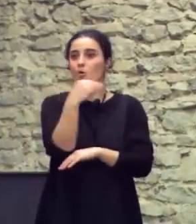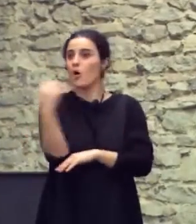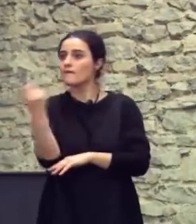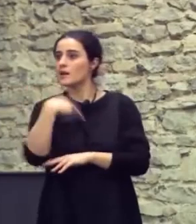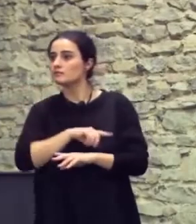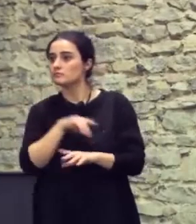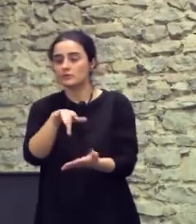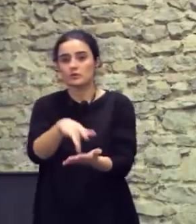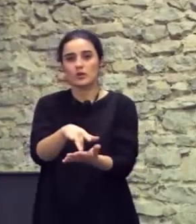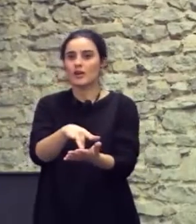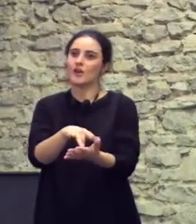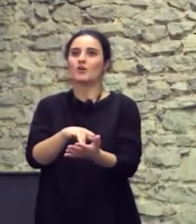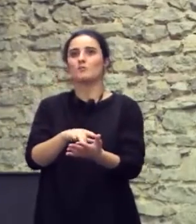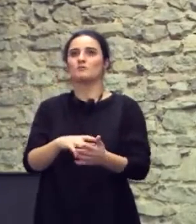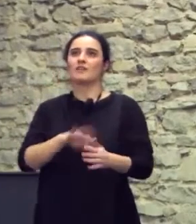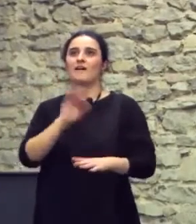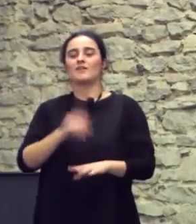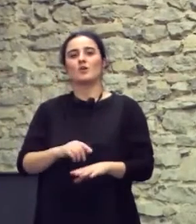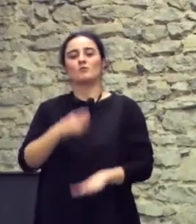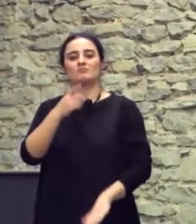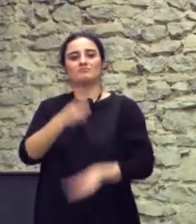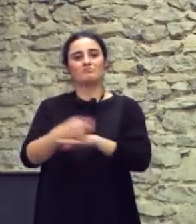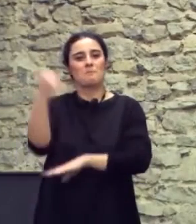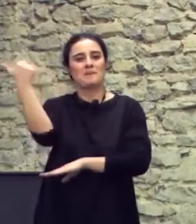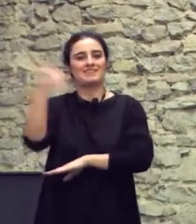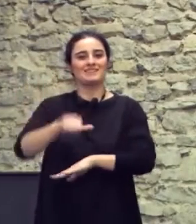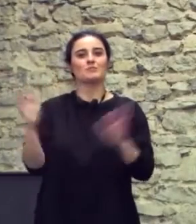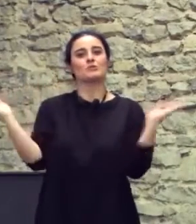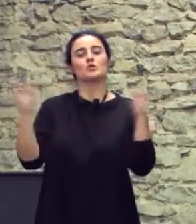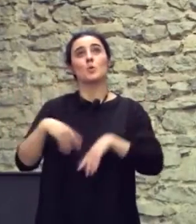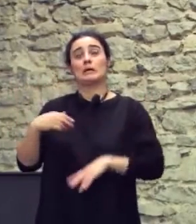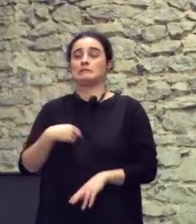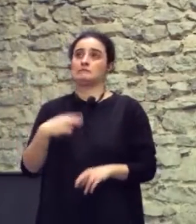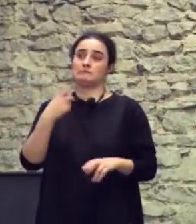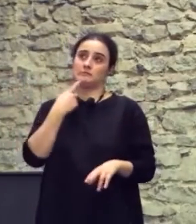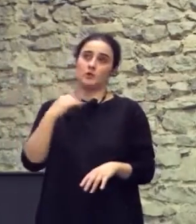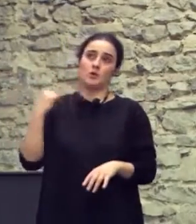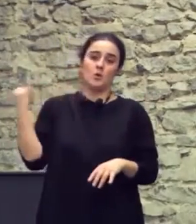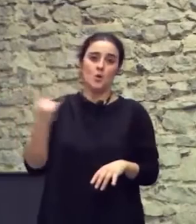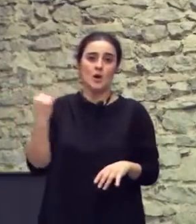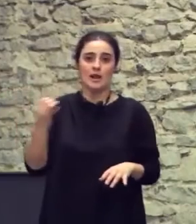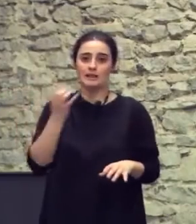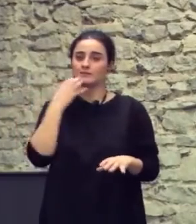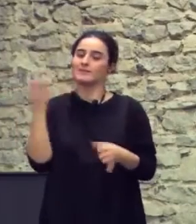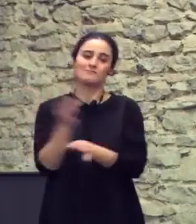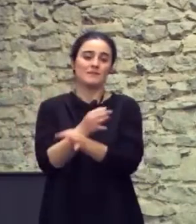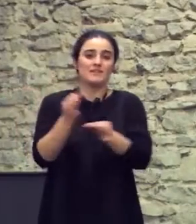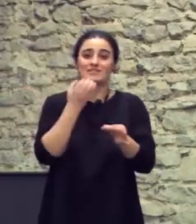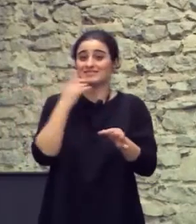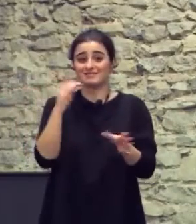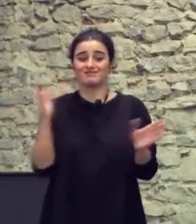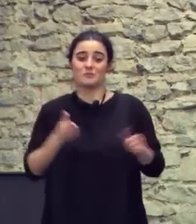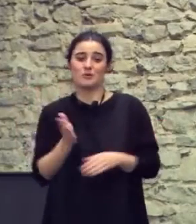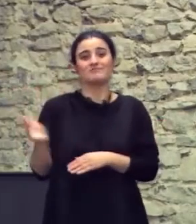dakit patriarkatua existituko balitz, ez balitz bezala, ez? Beraiek izan behar dira marabillosoak eta bestela desbideratu egiten dira.